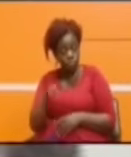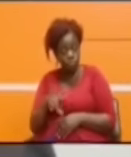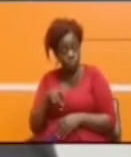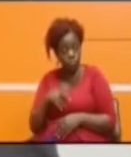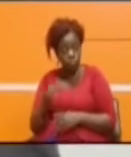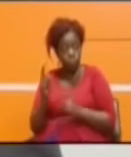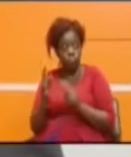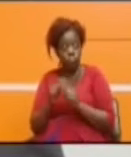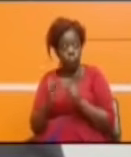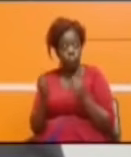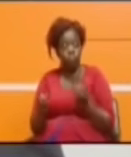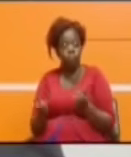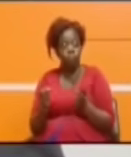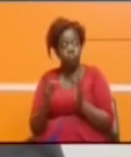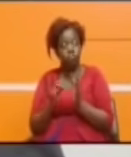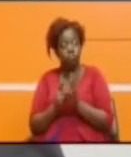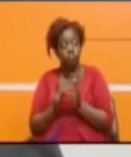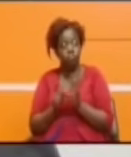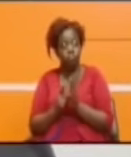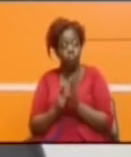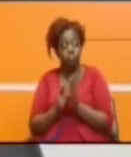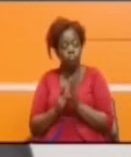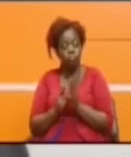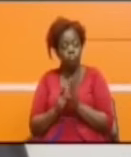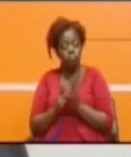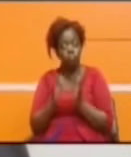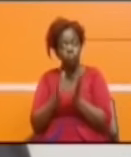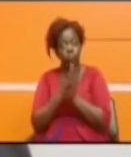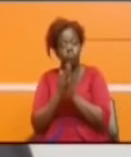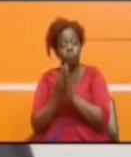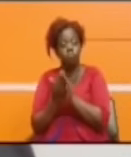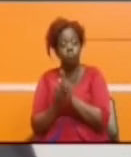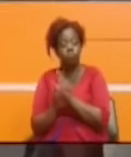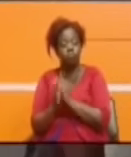bwalimu Dr. Nkonge tumukwase Katonda.